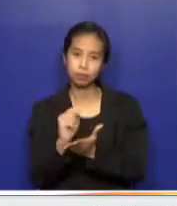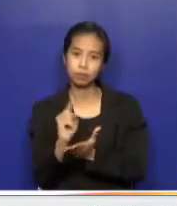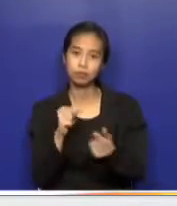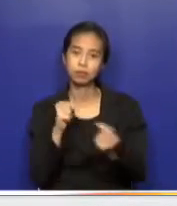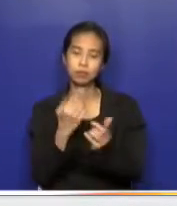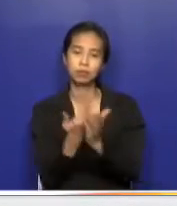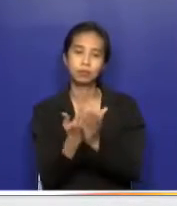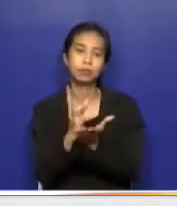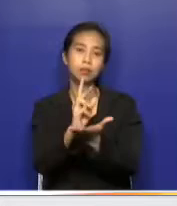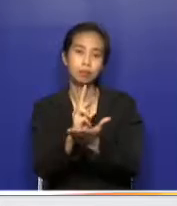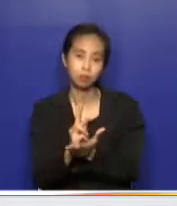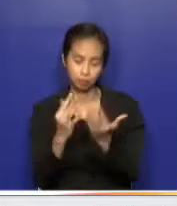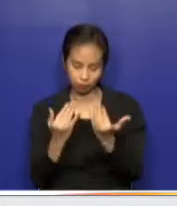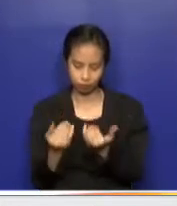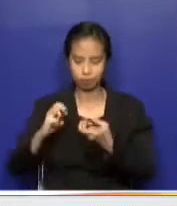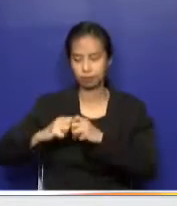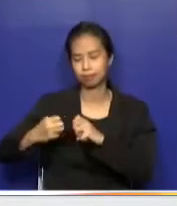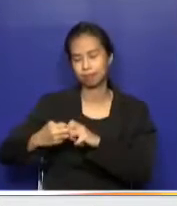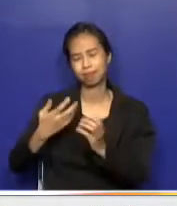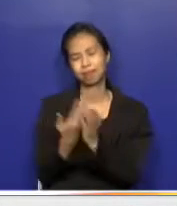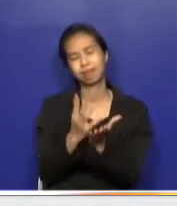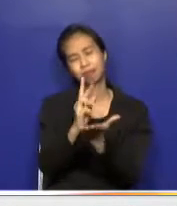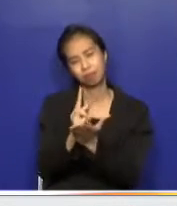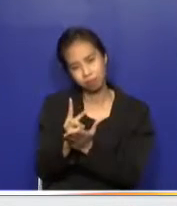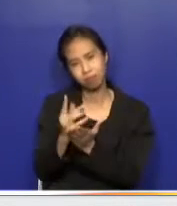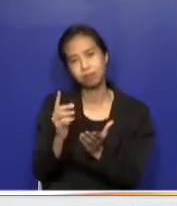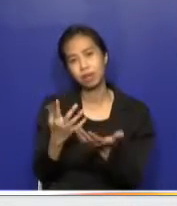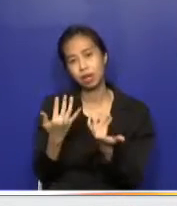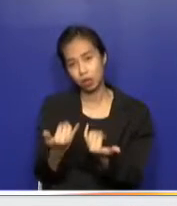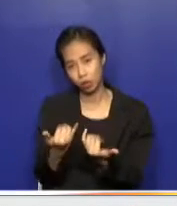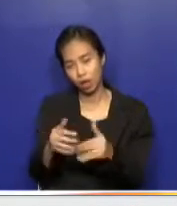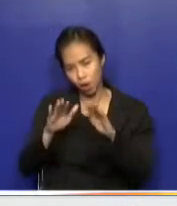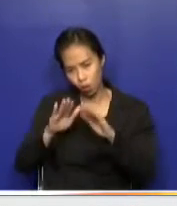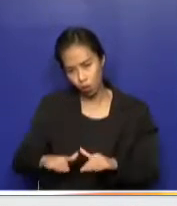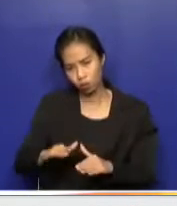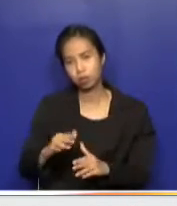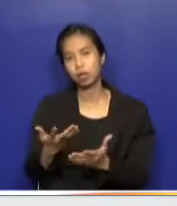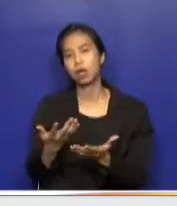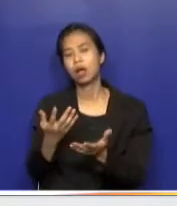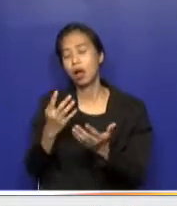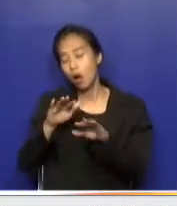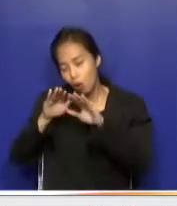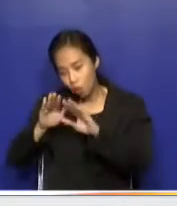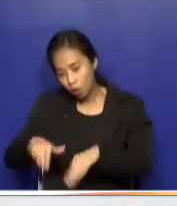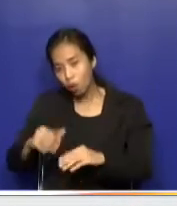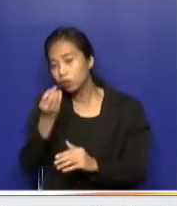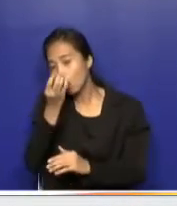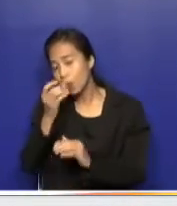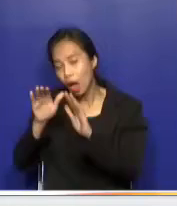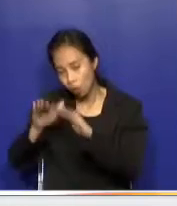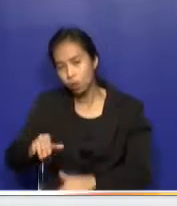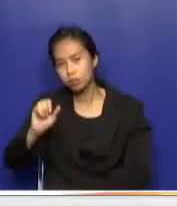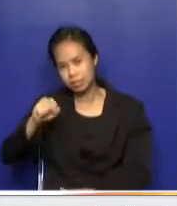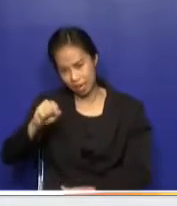ครับหนี้สินตอนนี้มีปัญหามากครับเราลดต้นลดดอกได้แค่ปีเดียวแต่ปัญหาโควิดมันยังอยู่ชาวบ้านเลยอยากให้ช่วยสักประ